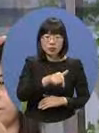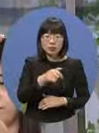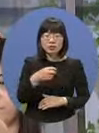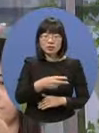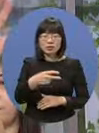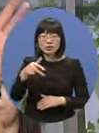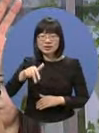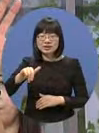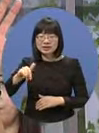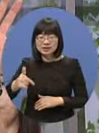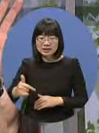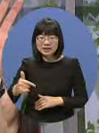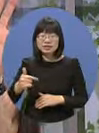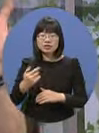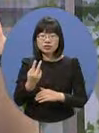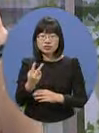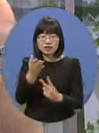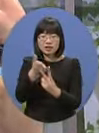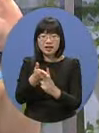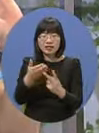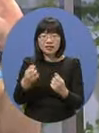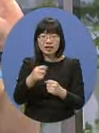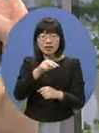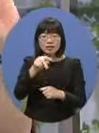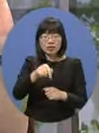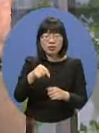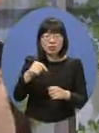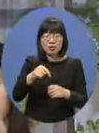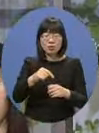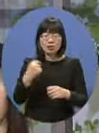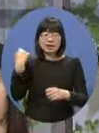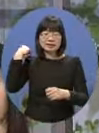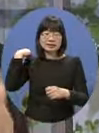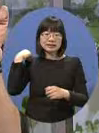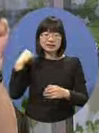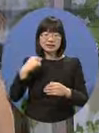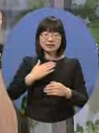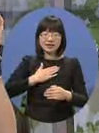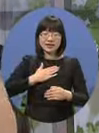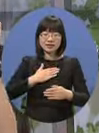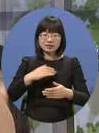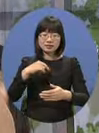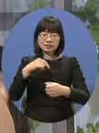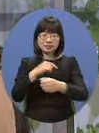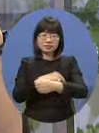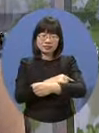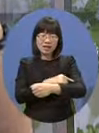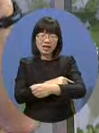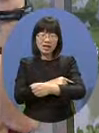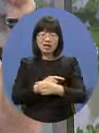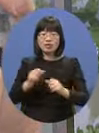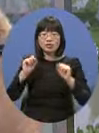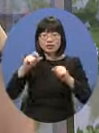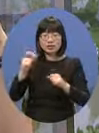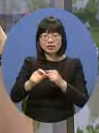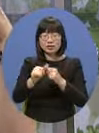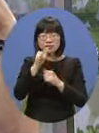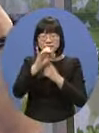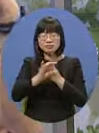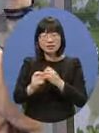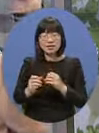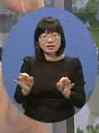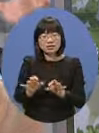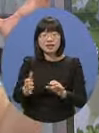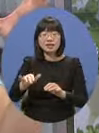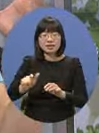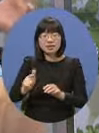있어요. 그래서 속근은 뭐 등이나 가슴, 팔 이런 부위처럼 운동을 좀 강도 있게 하면 금방은 아니지만